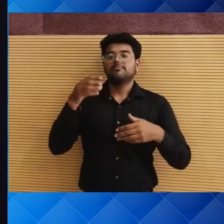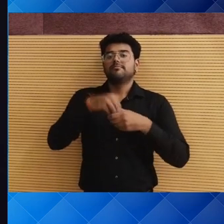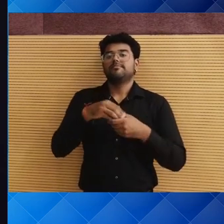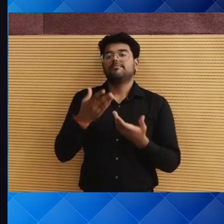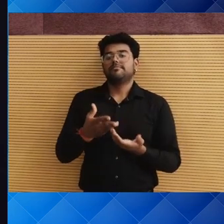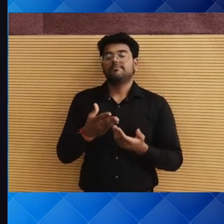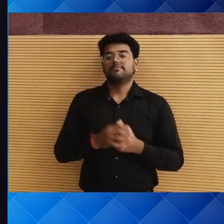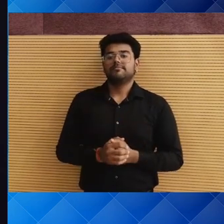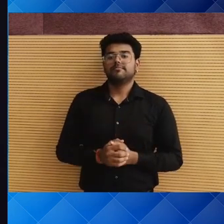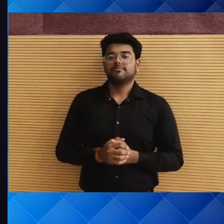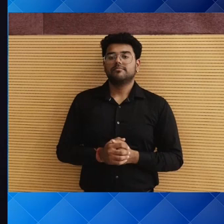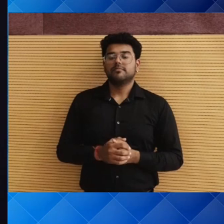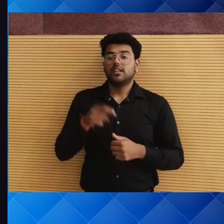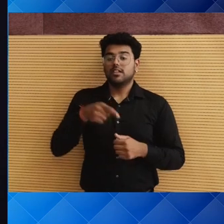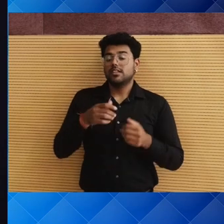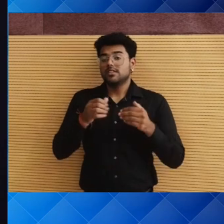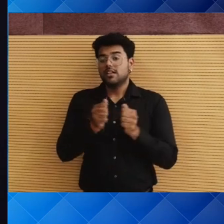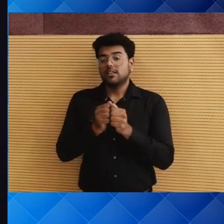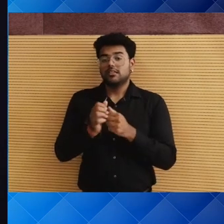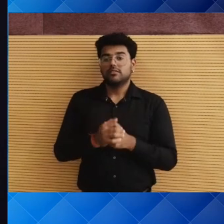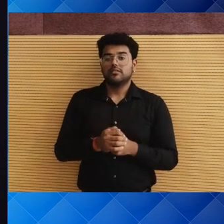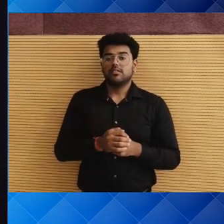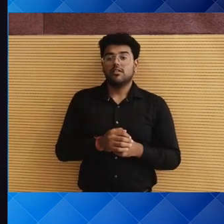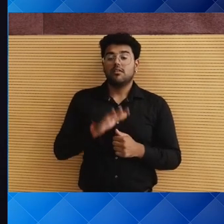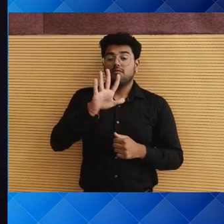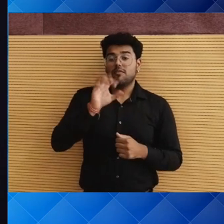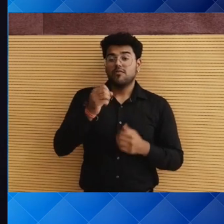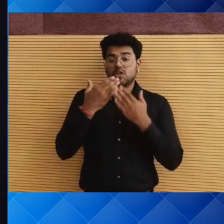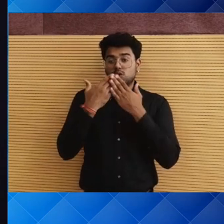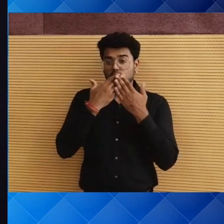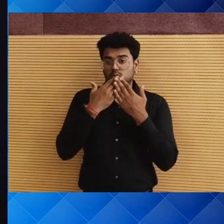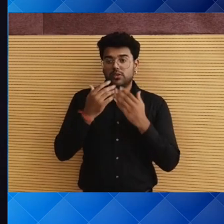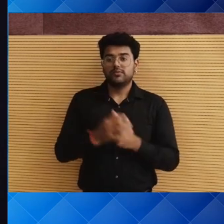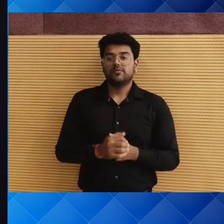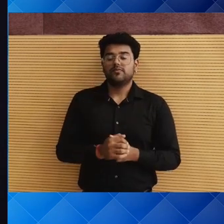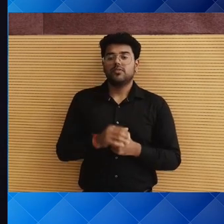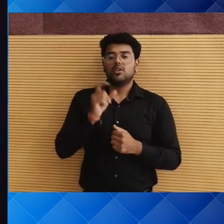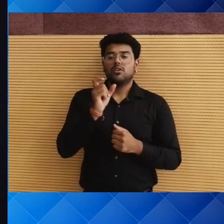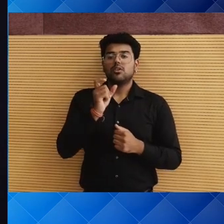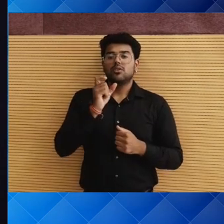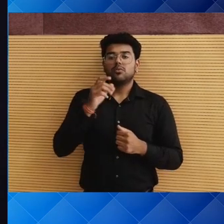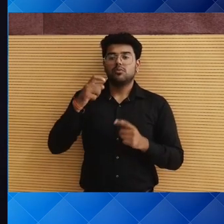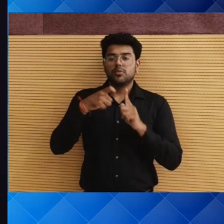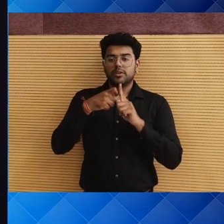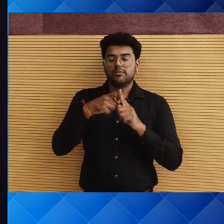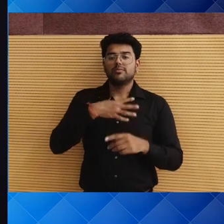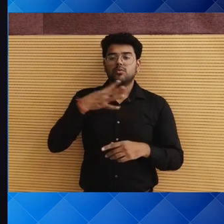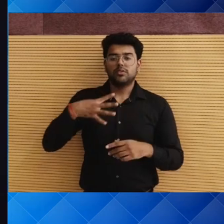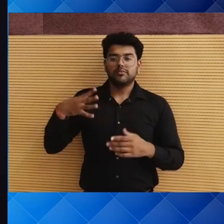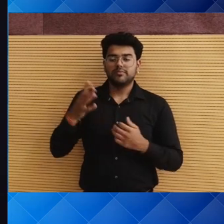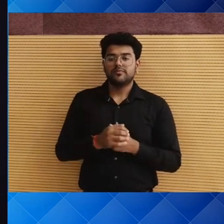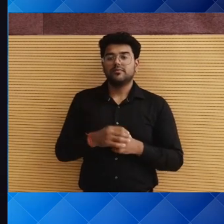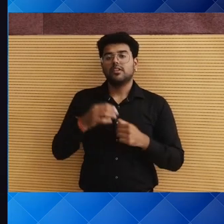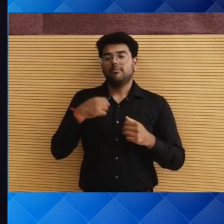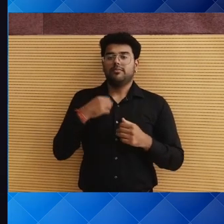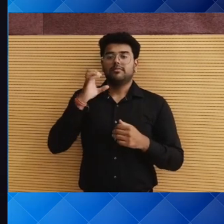हमने लोकार्पित किया। साथ साथ 50 स्कूल में, उत्तराखंड को जब मैं बधाई देता हूं, केंद्रीय विद्यालय